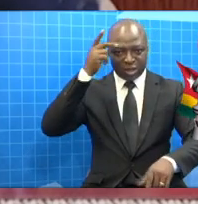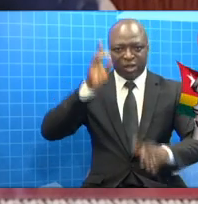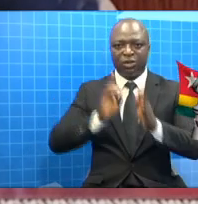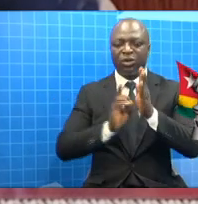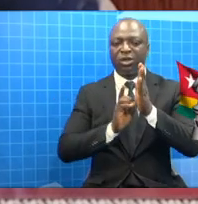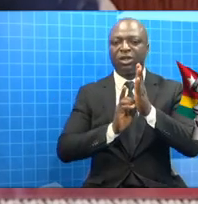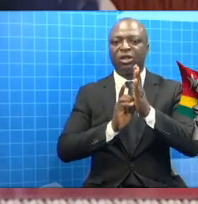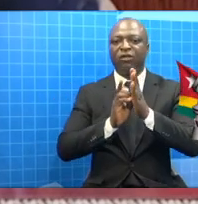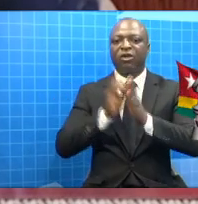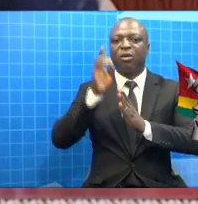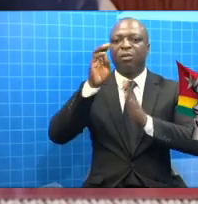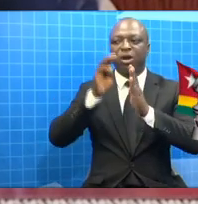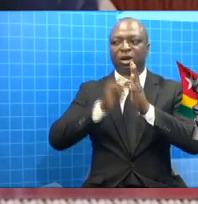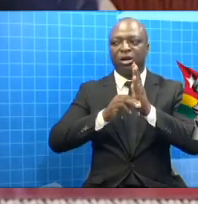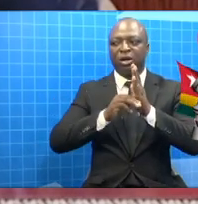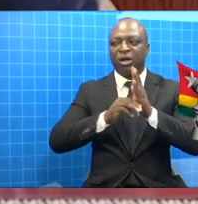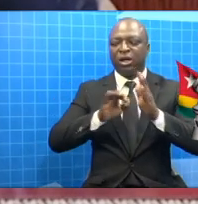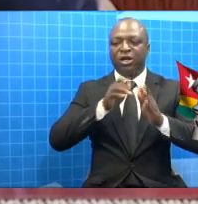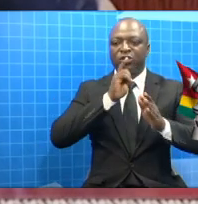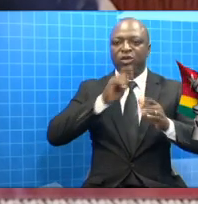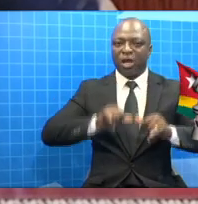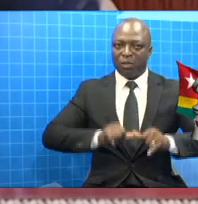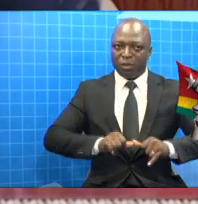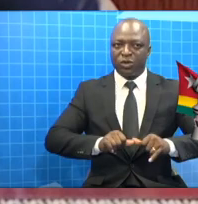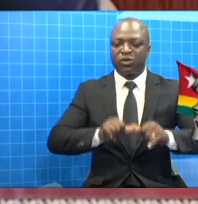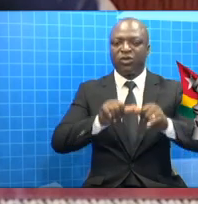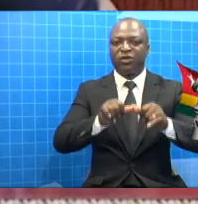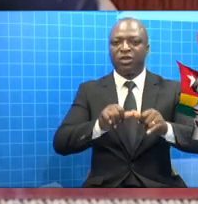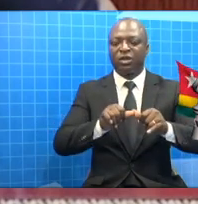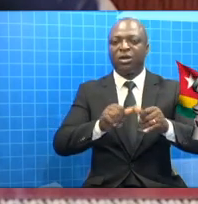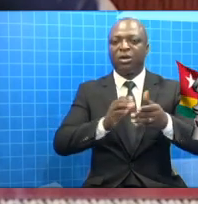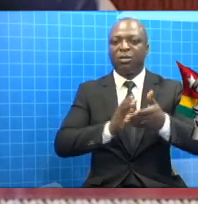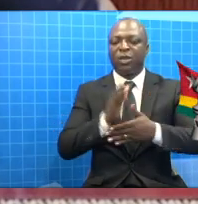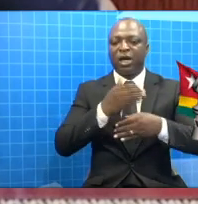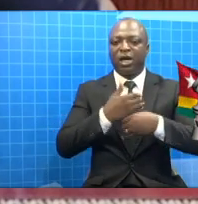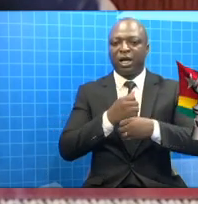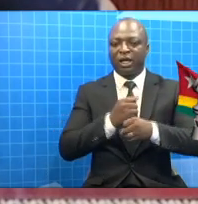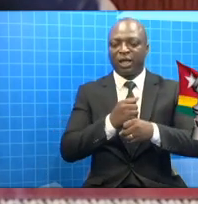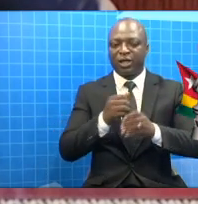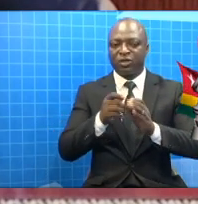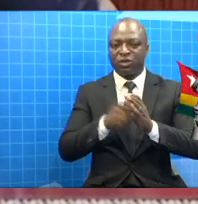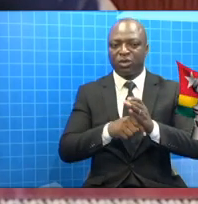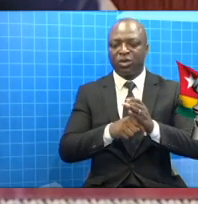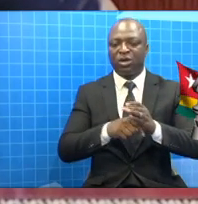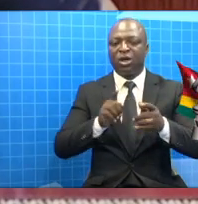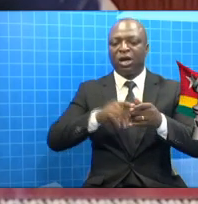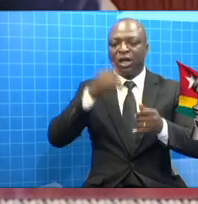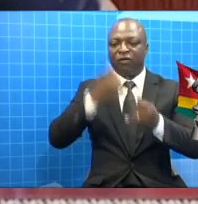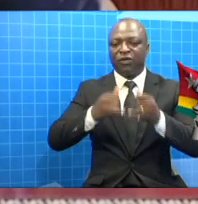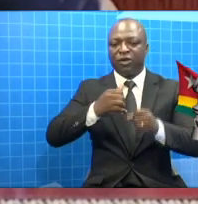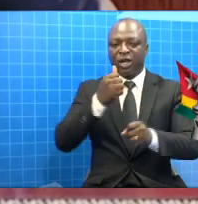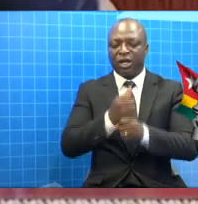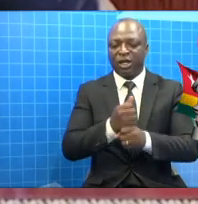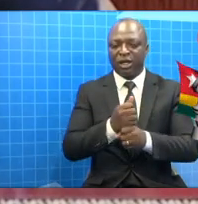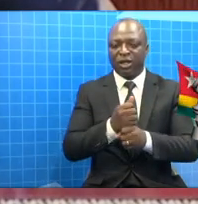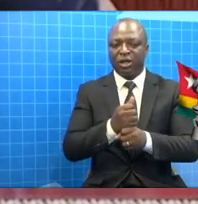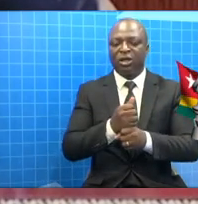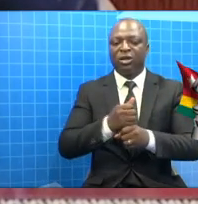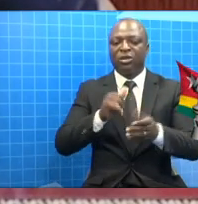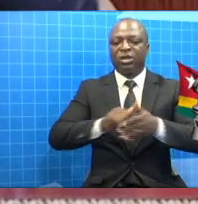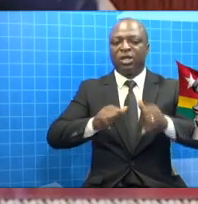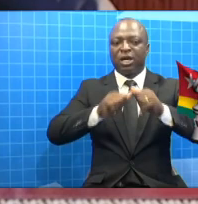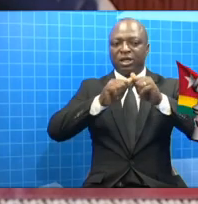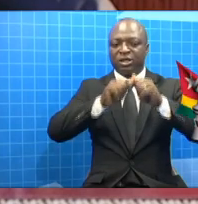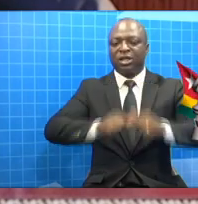développement. Elle sera poursuivie par la création, à la fin de l'année, d'une agence